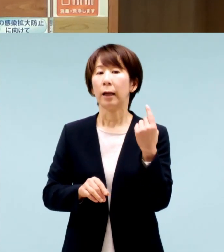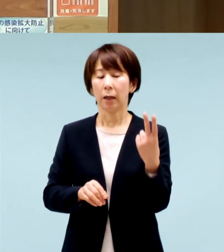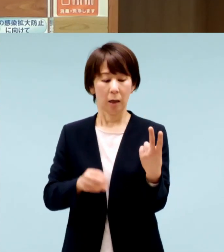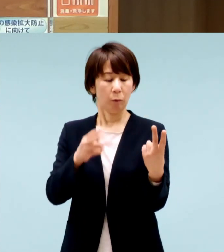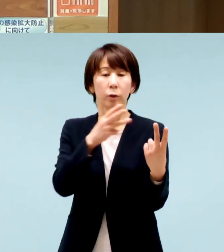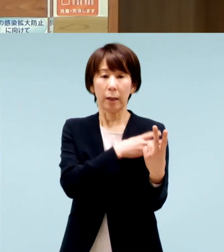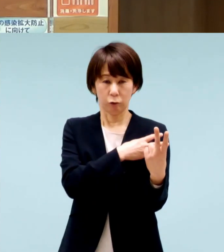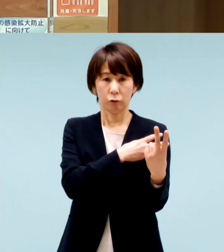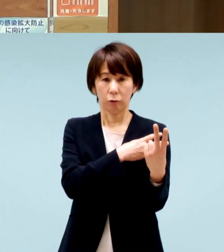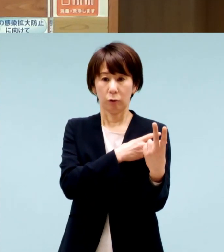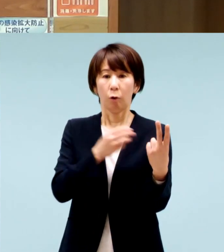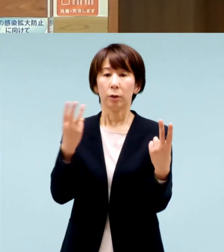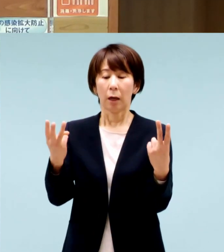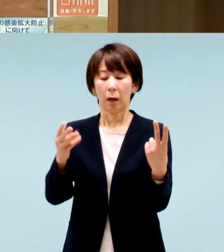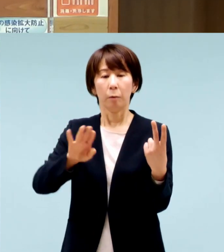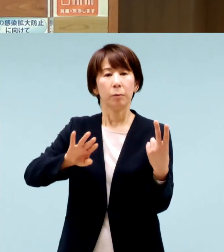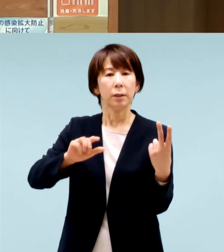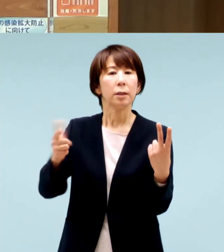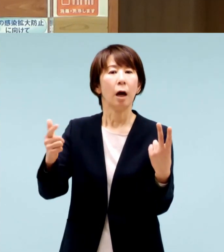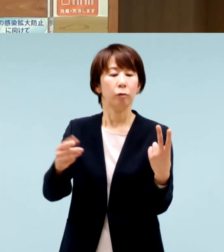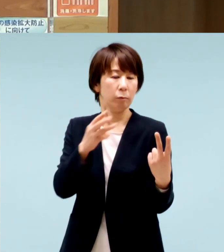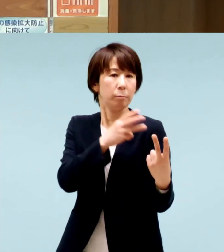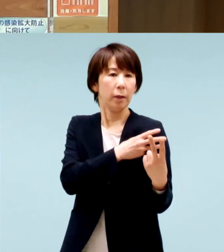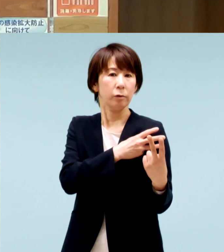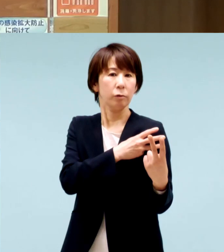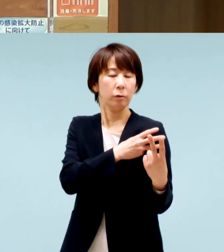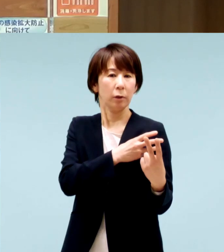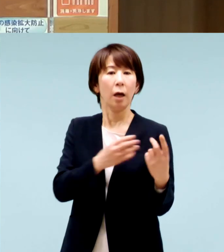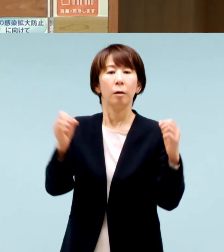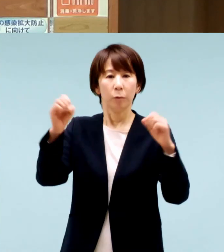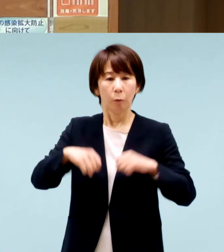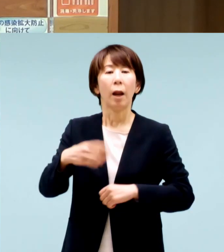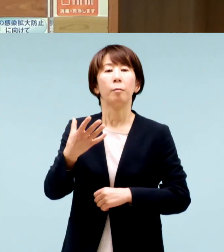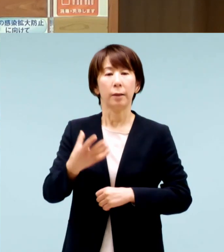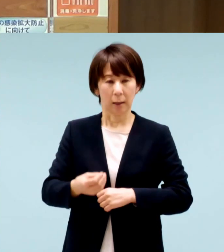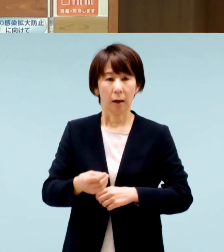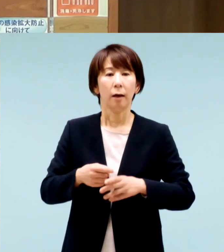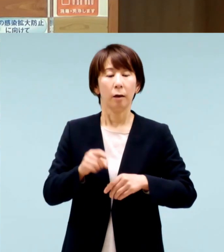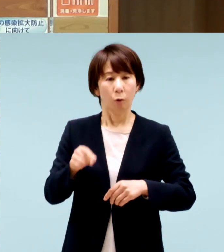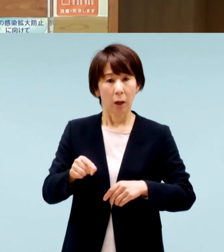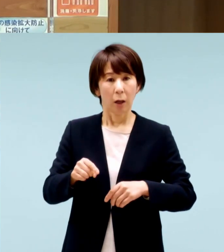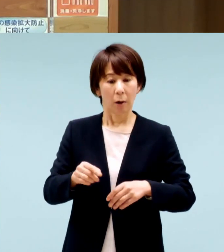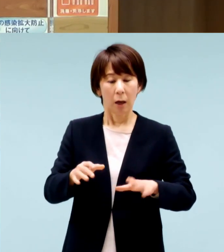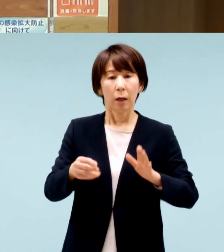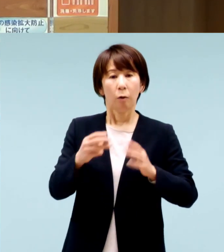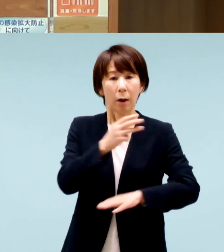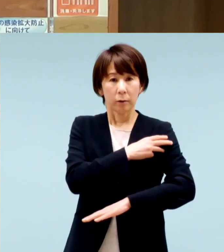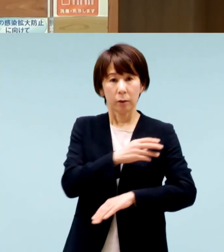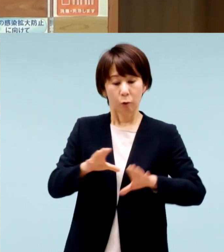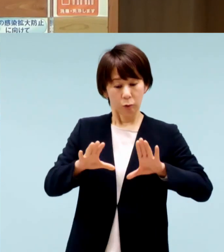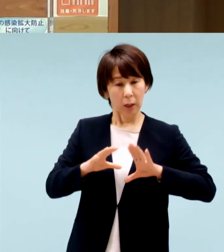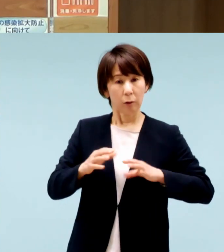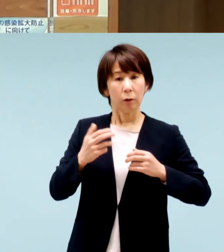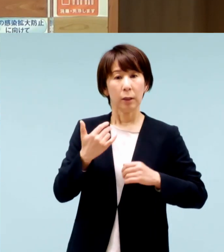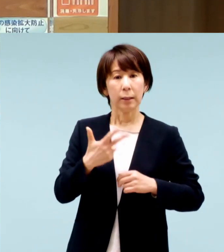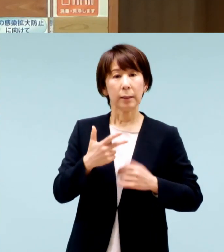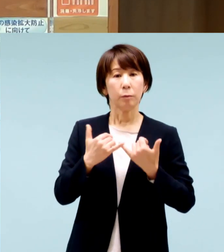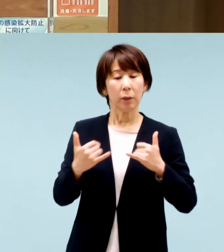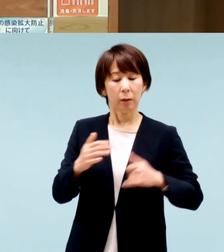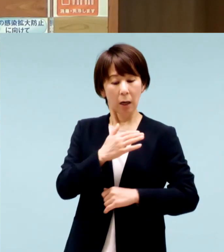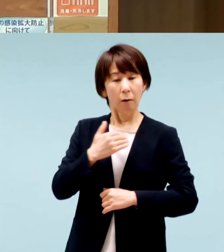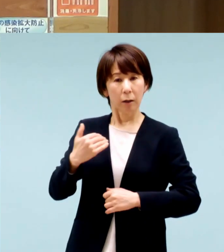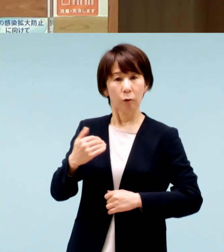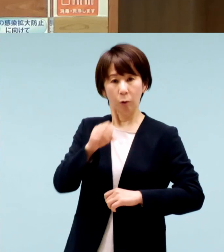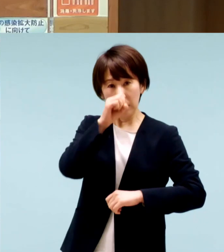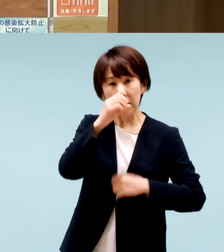ました。まずこの接種する市民側のメリットについてどのようにお考えかというところと、あとは運営する